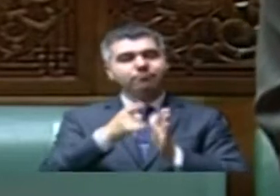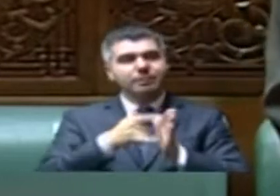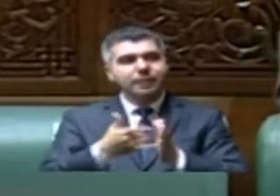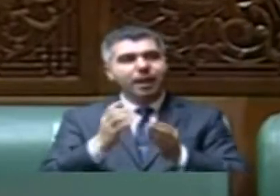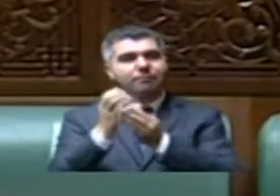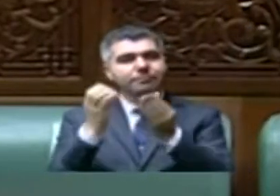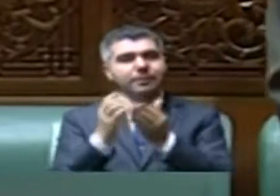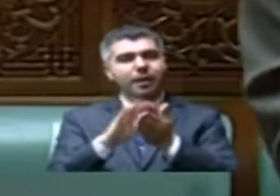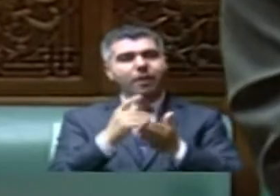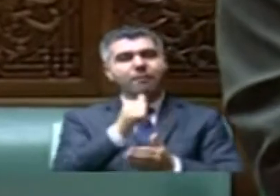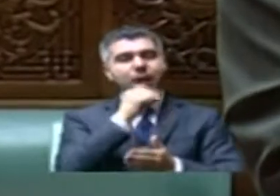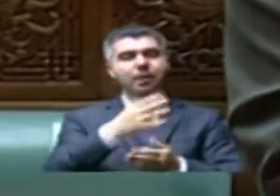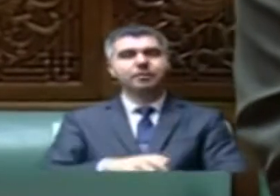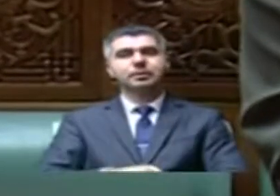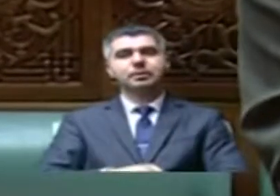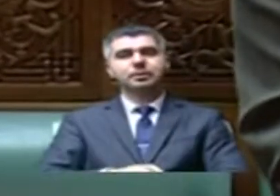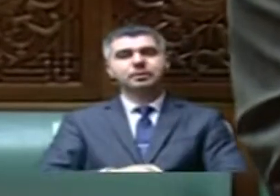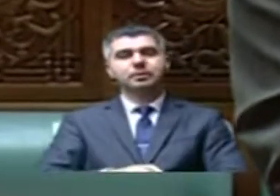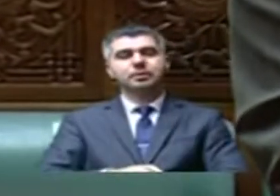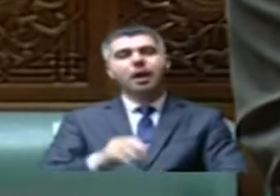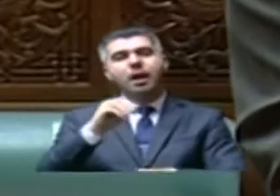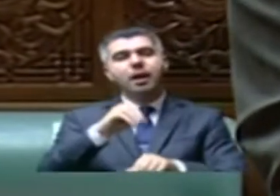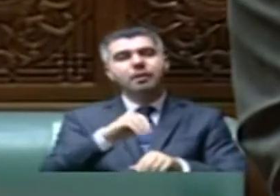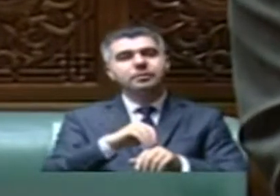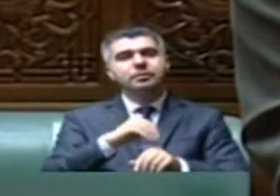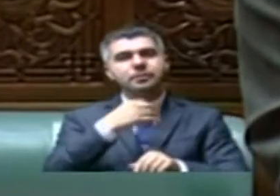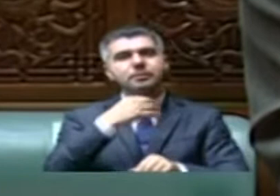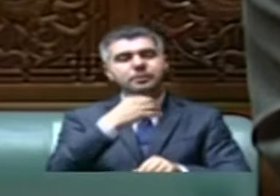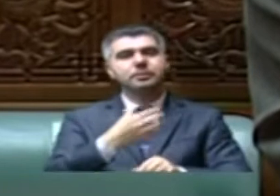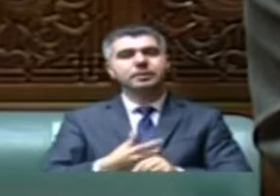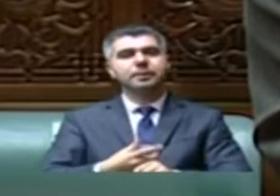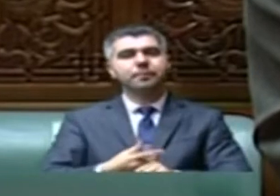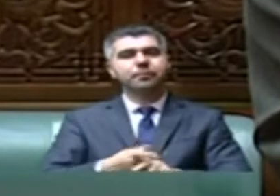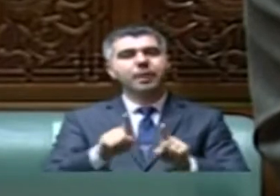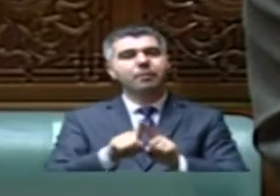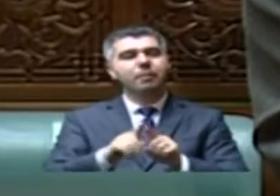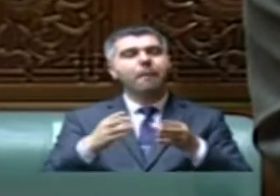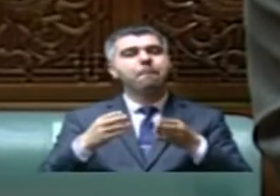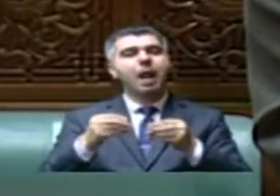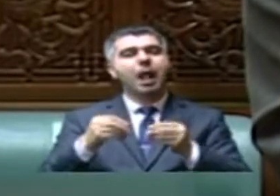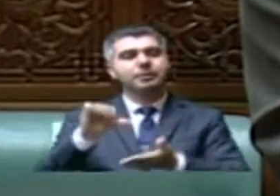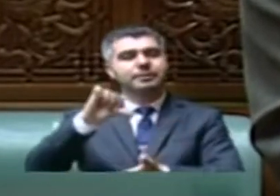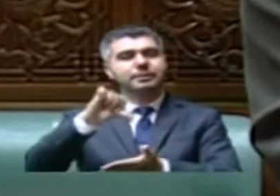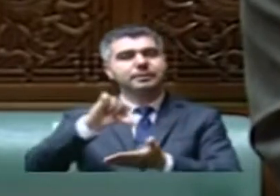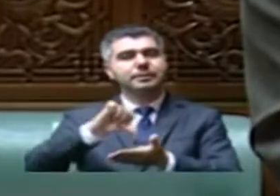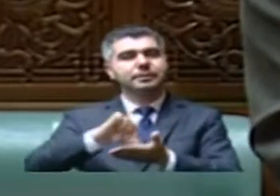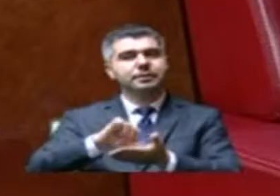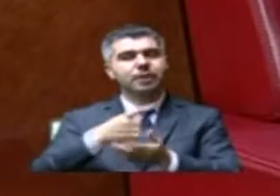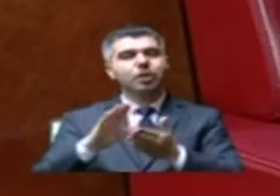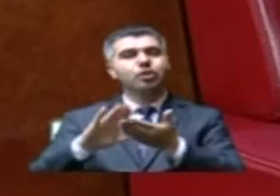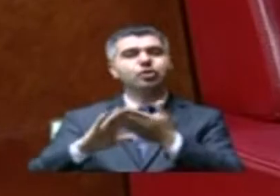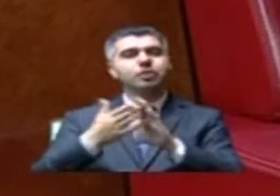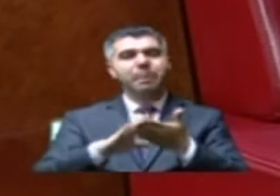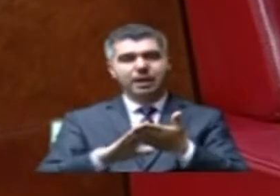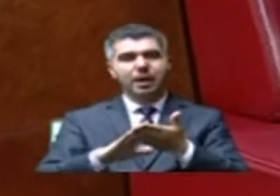السؤال الخاص بمشروع الحي الحسني بمراكش وموضوع السؤال الكتابي. فبعد 11 سنة